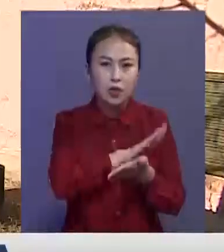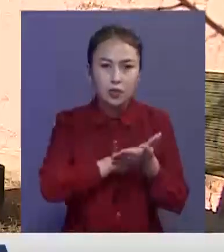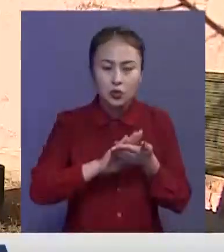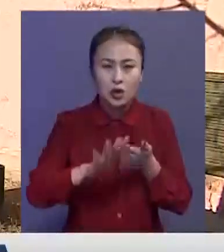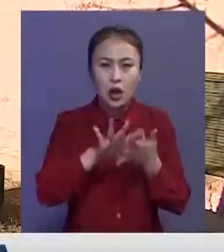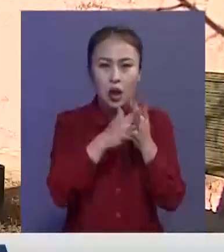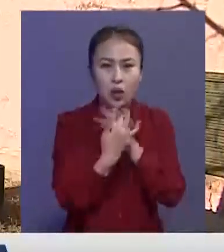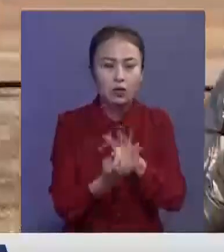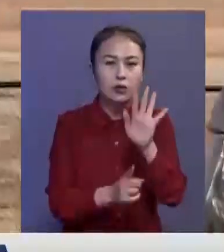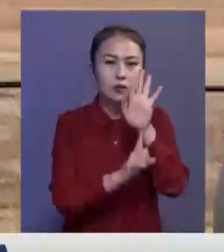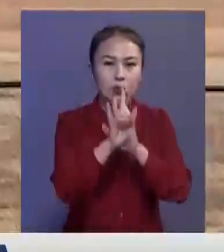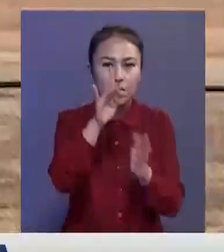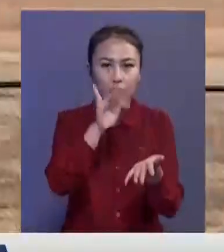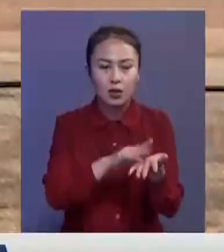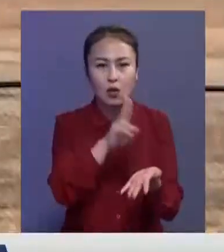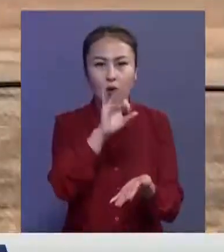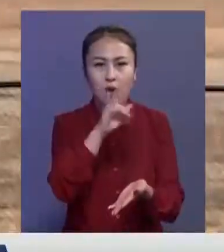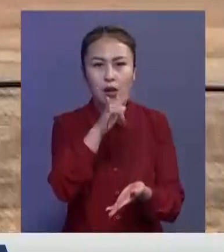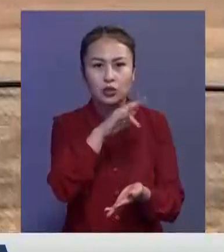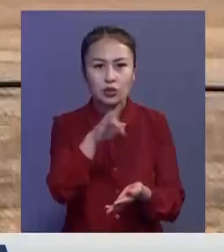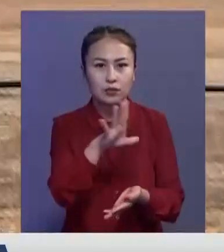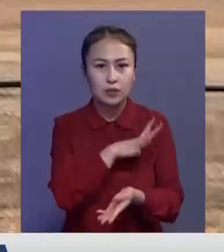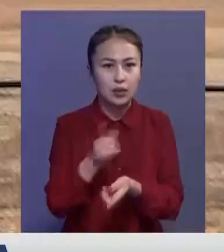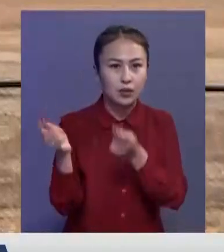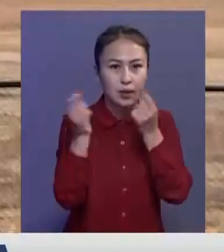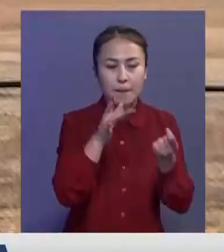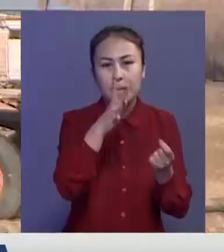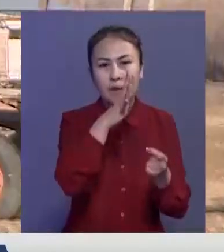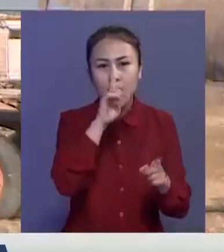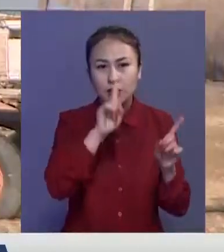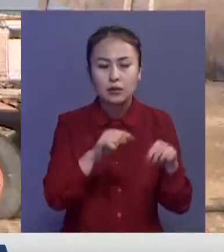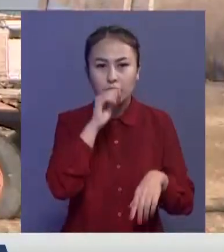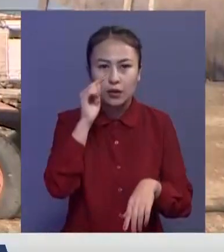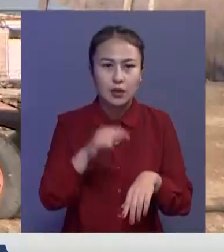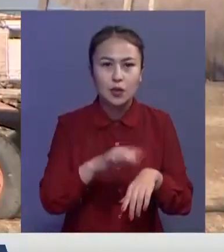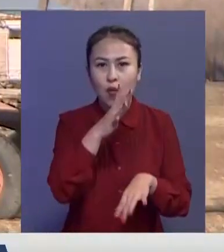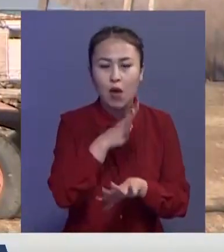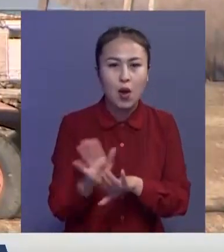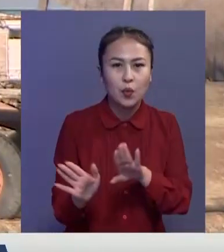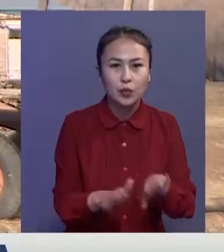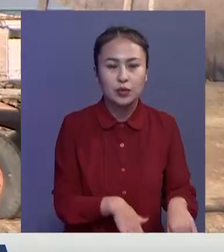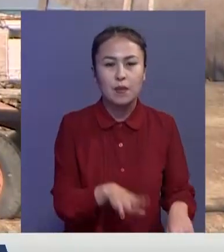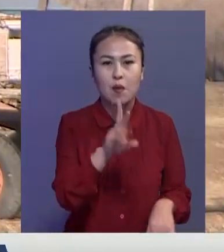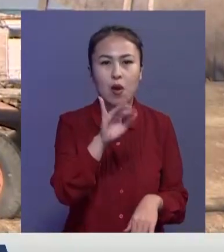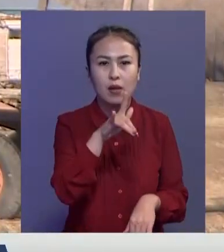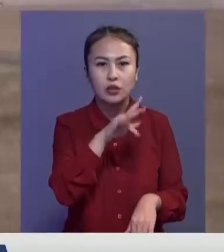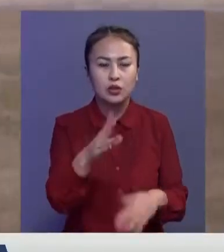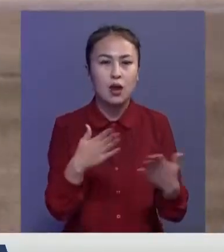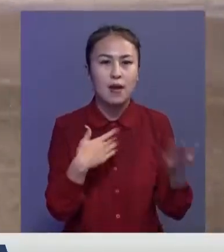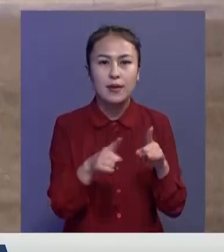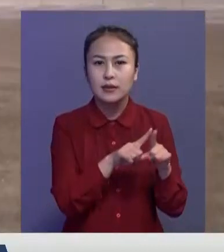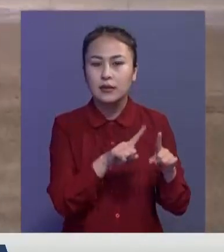ауылға аудан орталығы Қорғалжыннан келуі керек еді. Бір кезде кеп тұрған. уақыт өту қорғалжын мен шалғарын